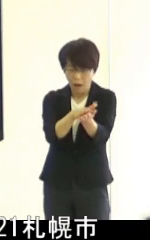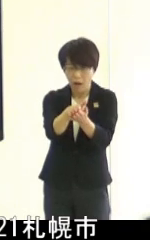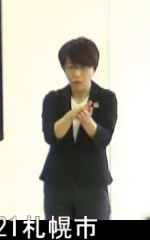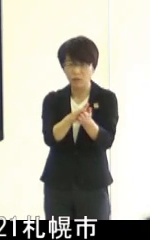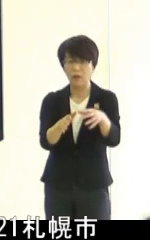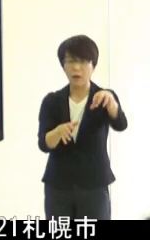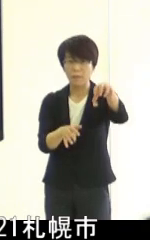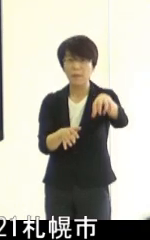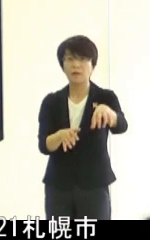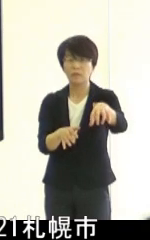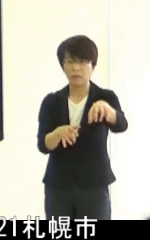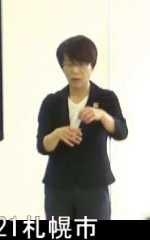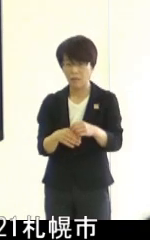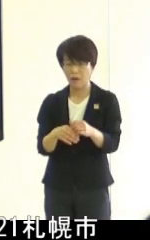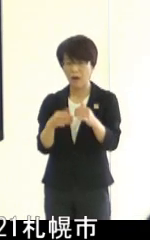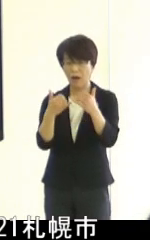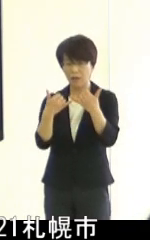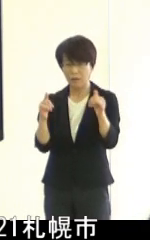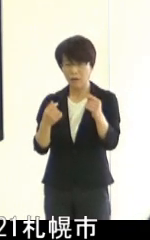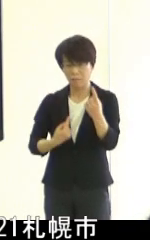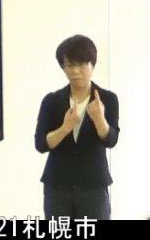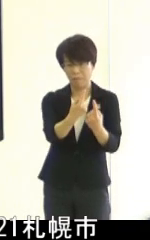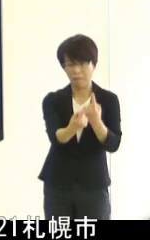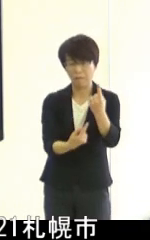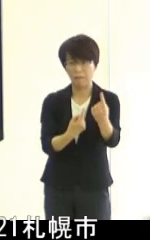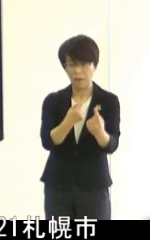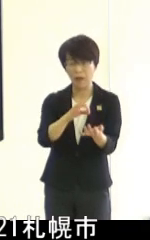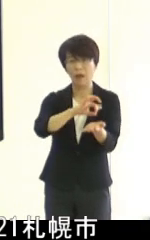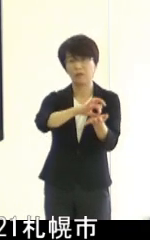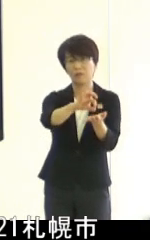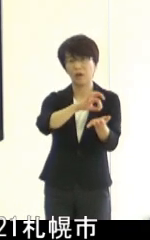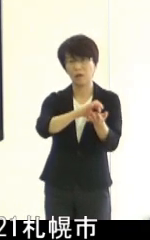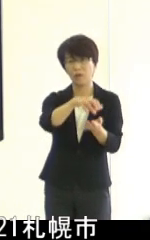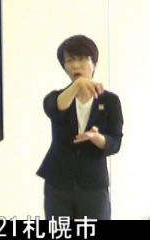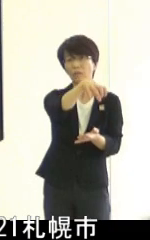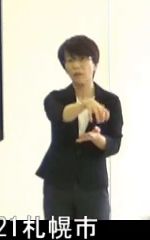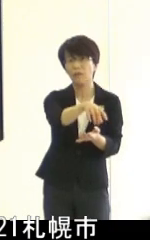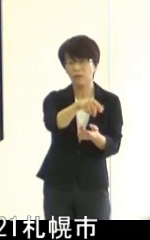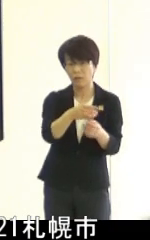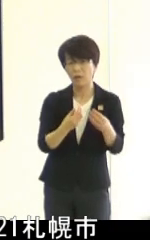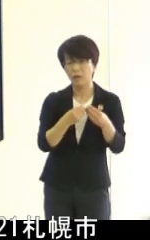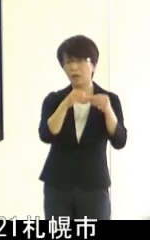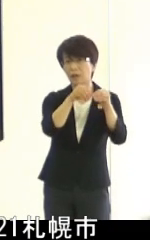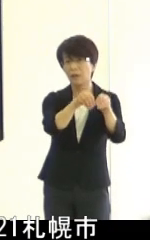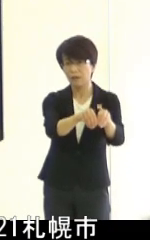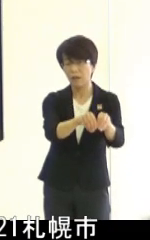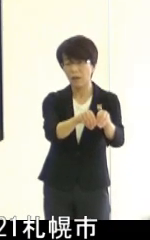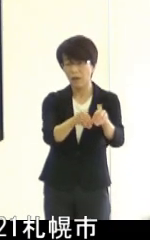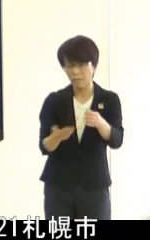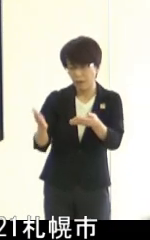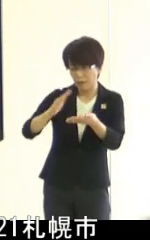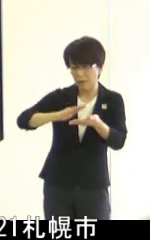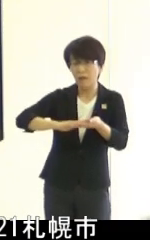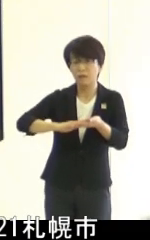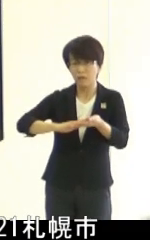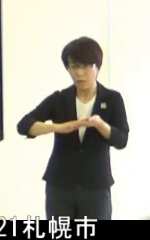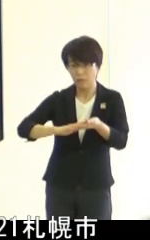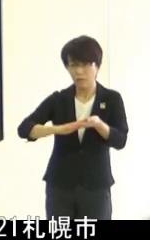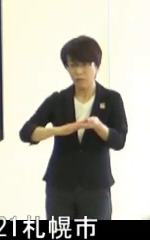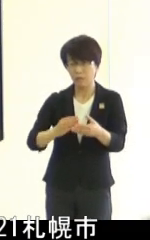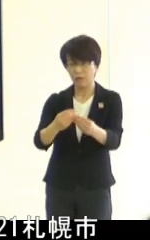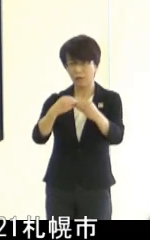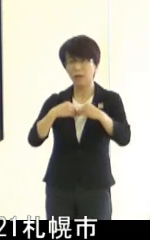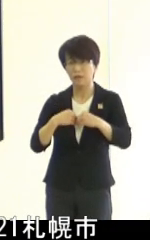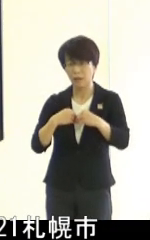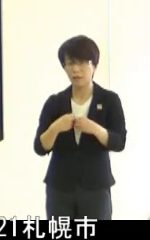ですね複数土方が強要されますのでこういったところでの感染接触感染ということですねそう